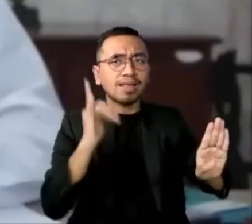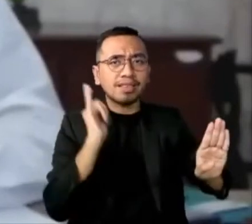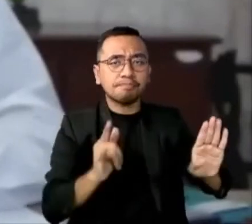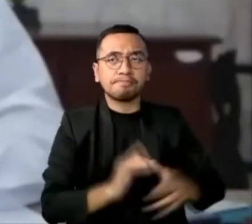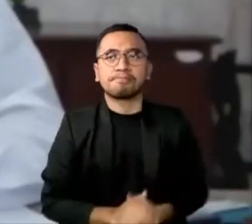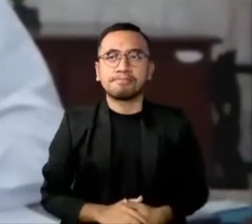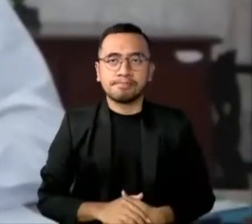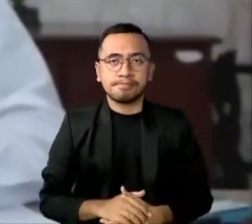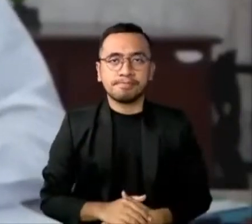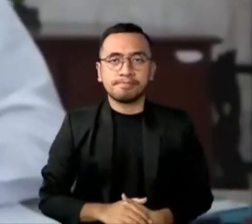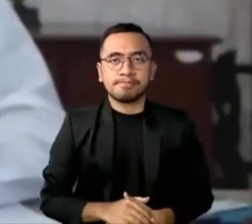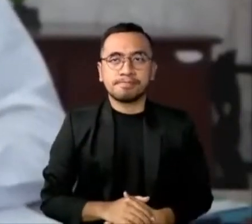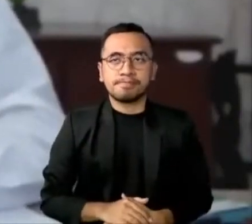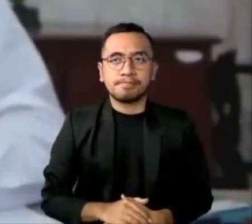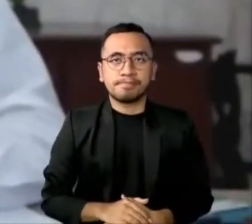ya sekitar